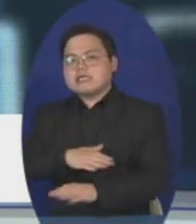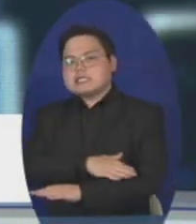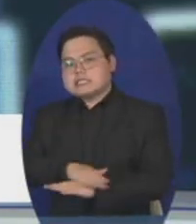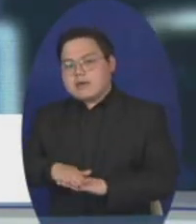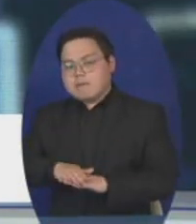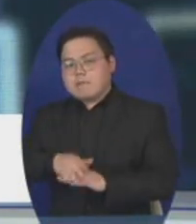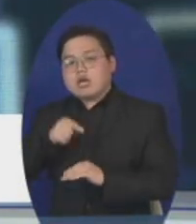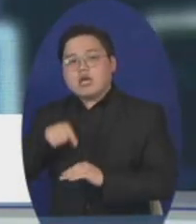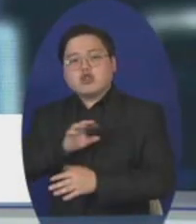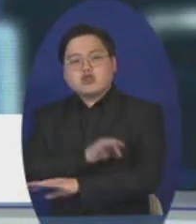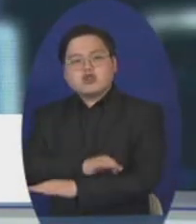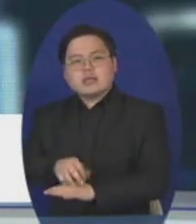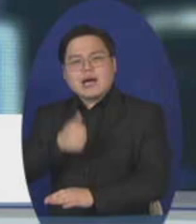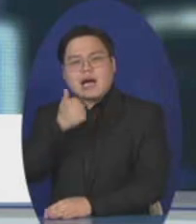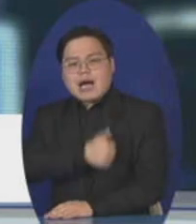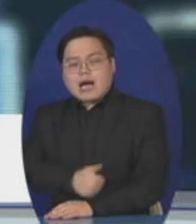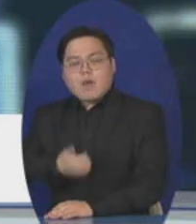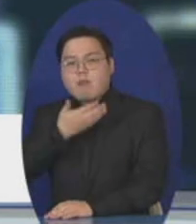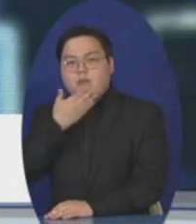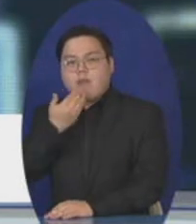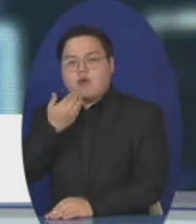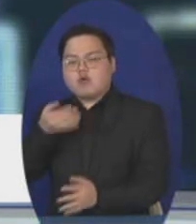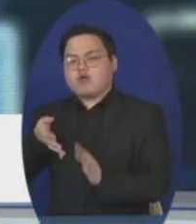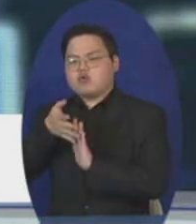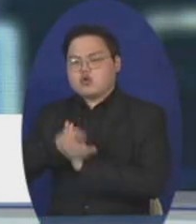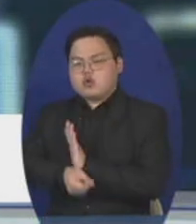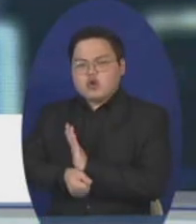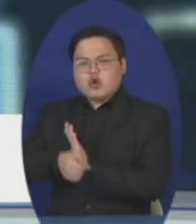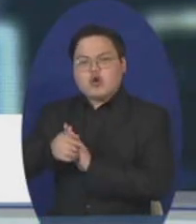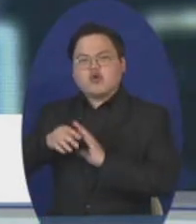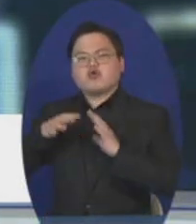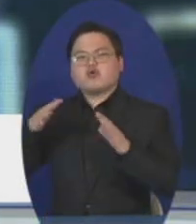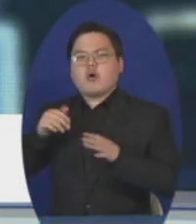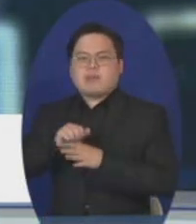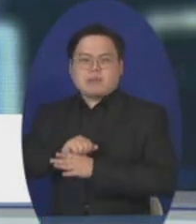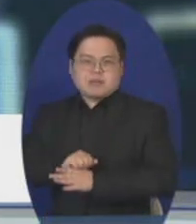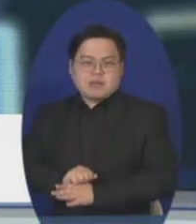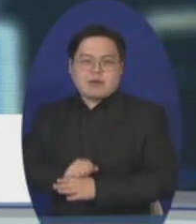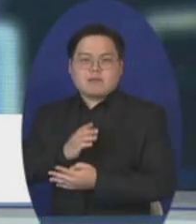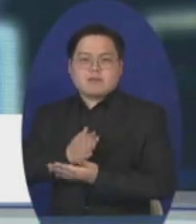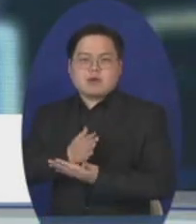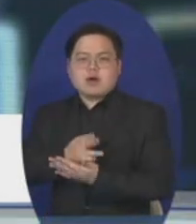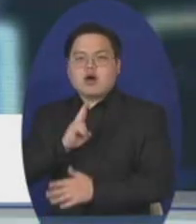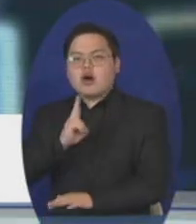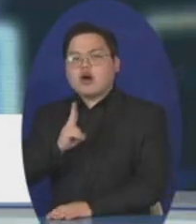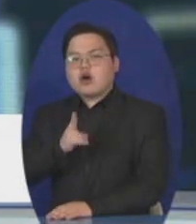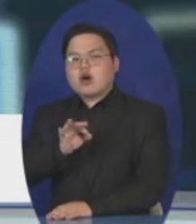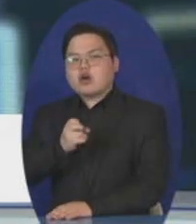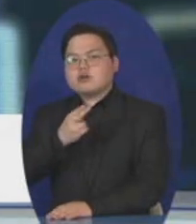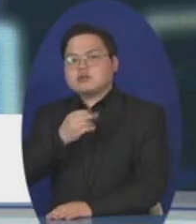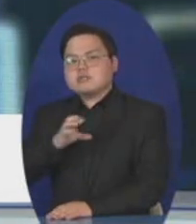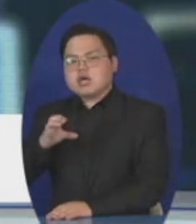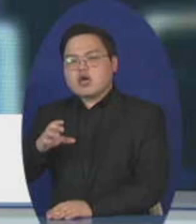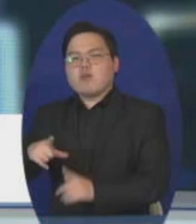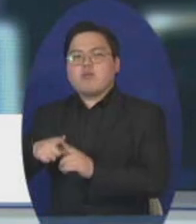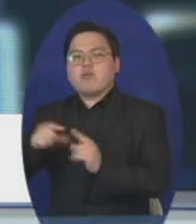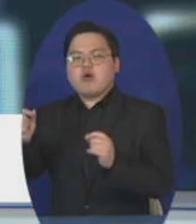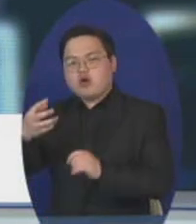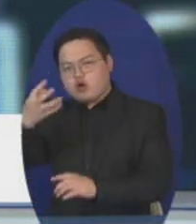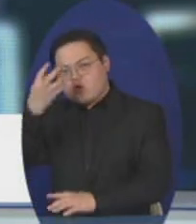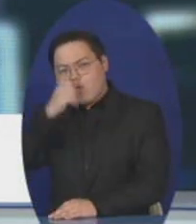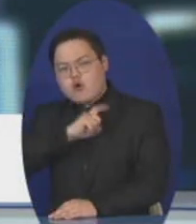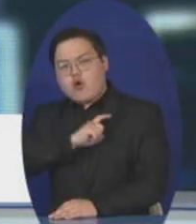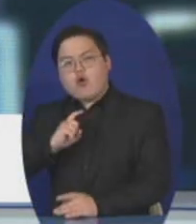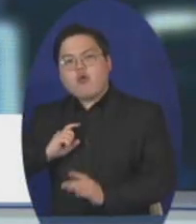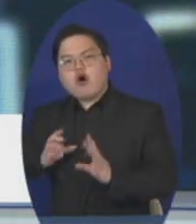дагуу хэрэгжүүлэх төслүүдийн хэрэгжилт хангалтгүй дээр төсөвт томоохон дарамт учруулдаг. Тиймээс концессийг бүрэн халж төр хувийн өвчлөлийн түншлэлийн тухай